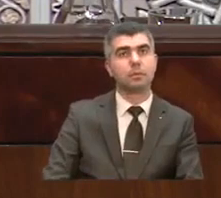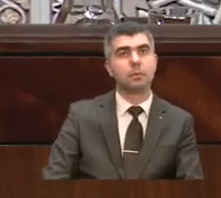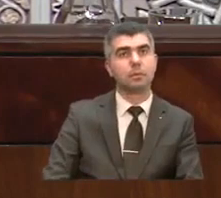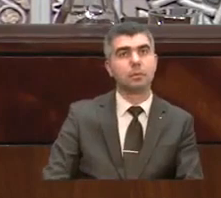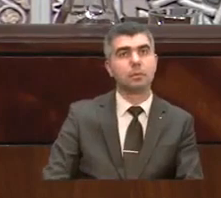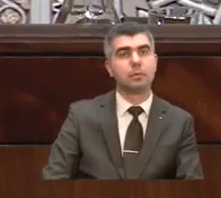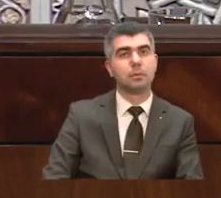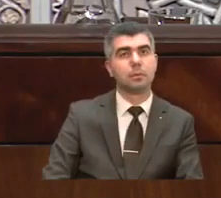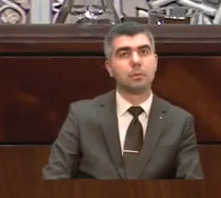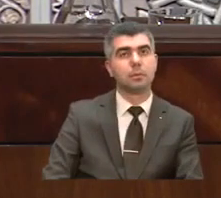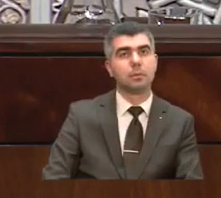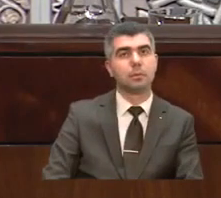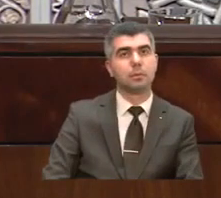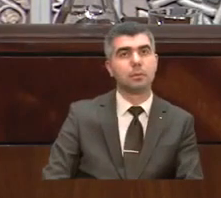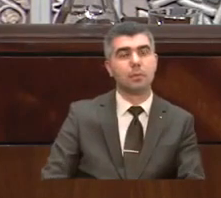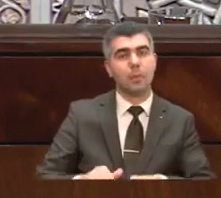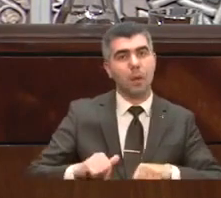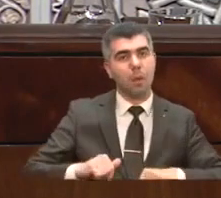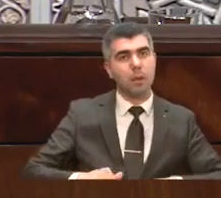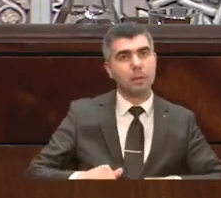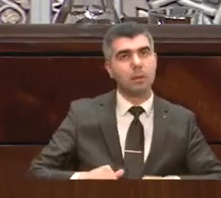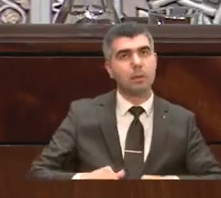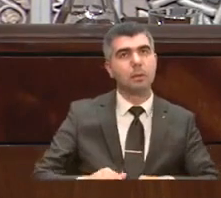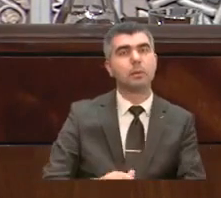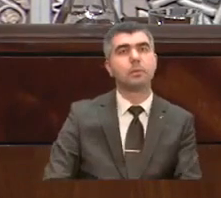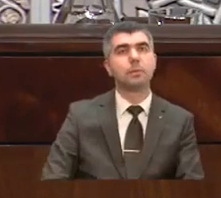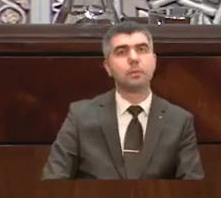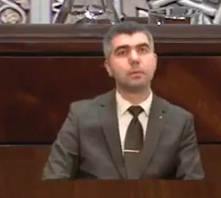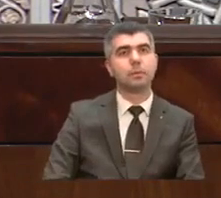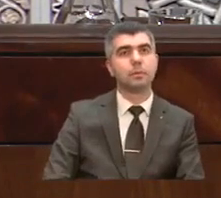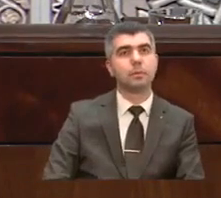لا تعقيبات. سيد كاتب الدولة.